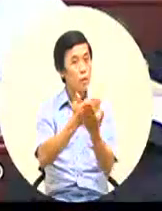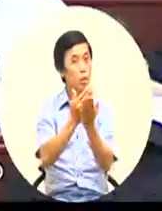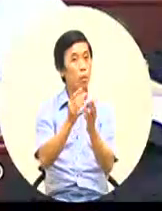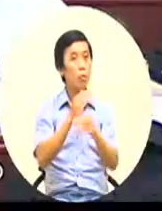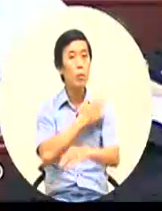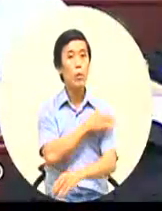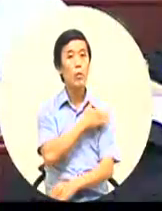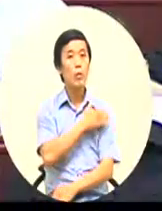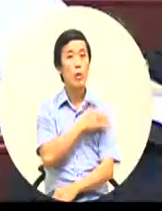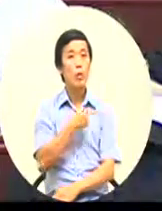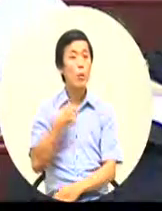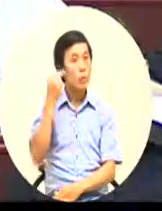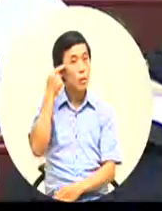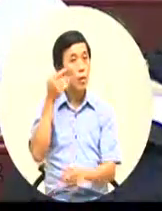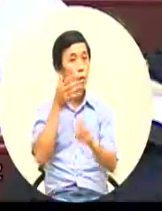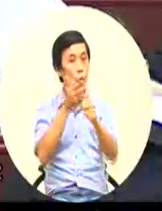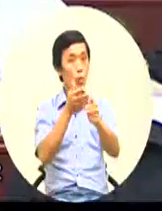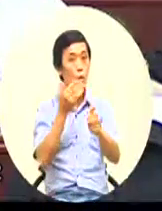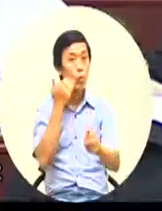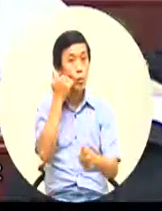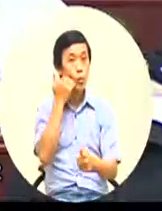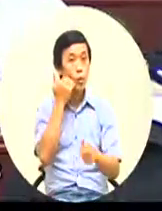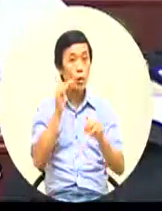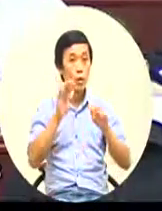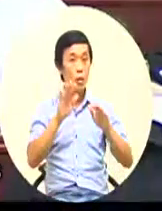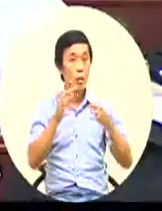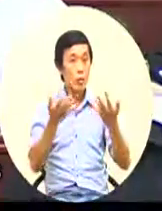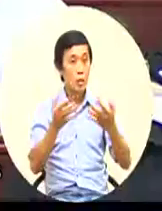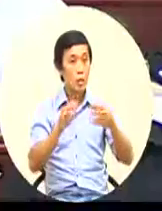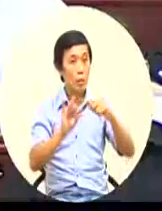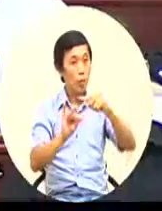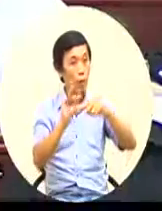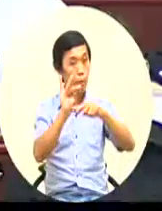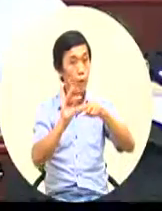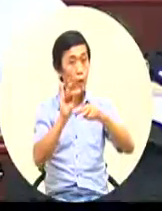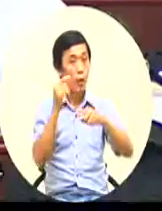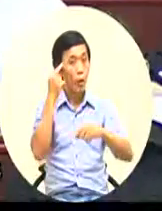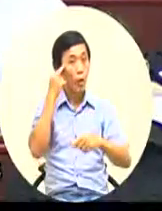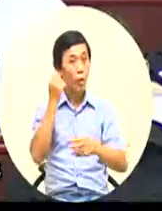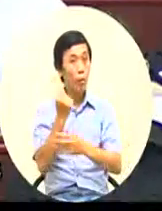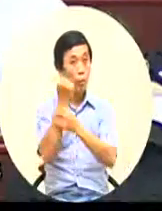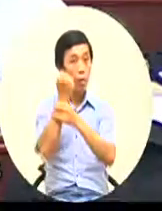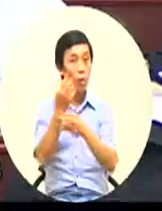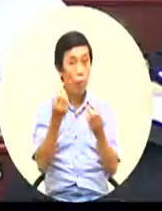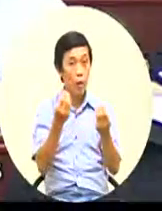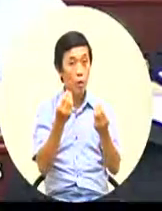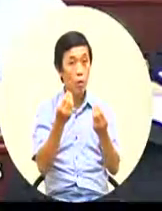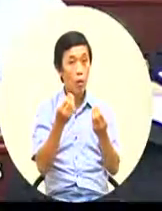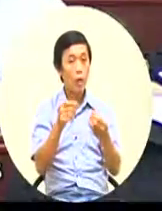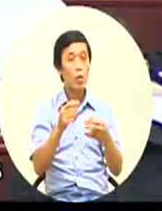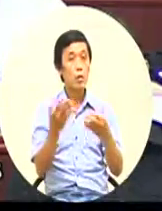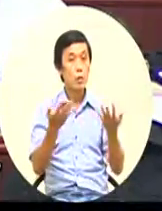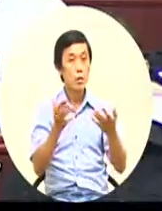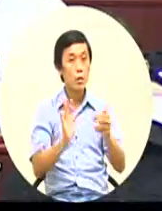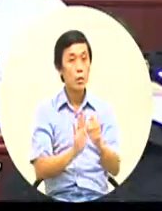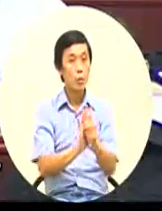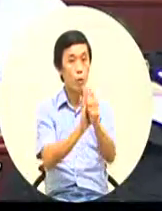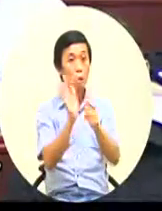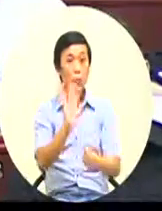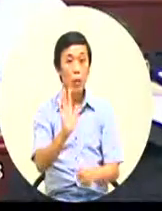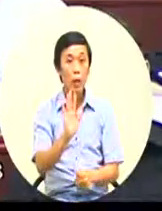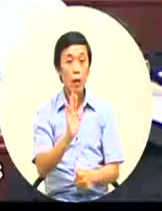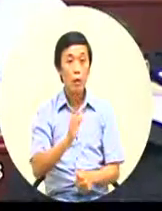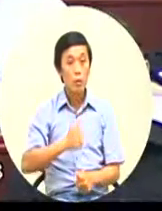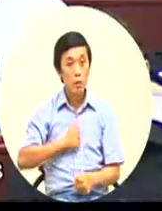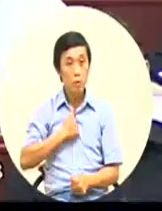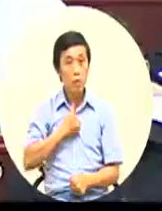句：如果事情不到100%全部赞成，难道事情就不推了吗？真的是这样